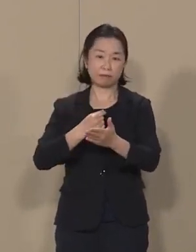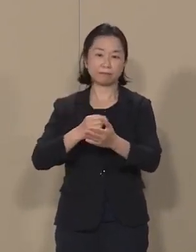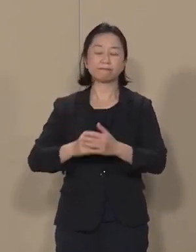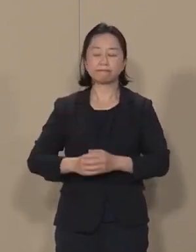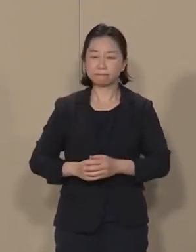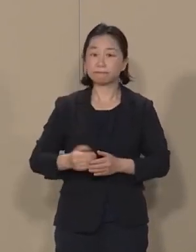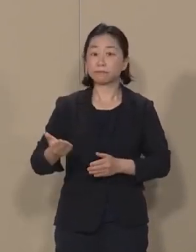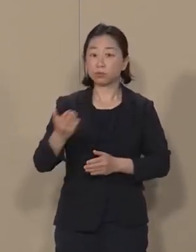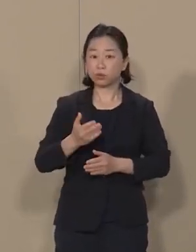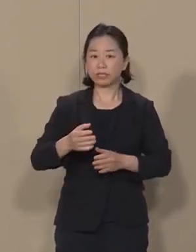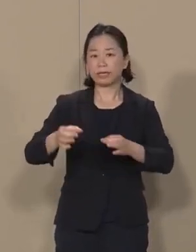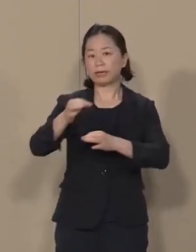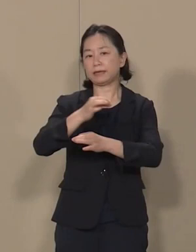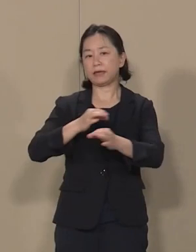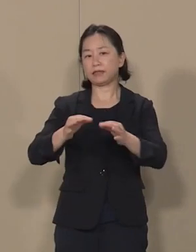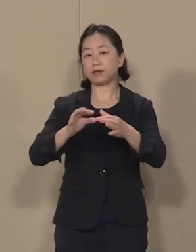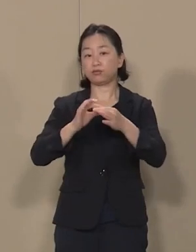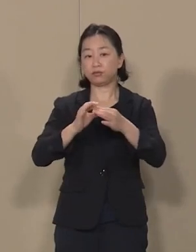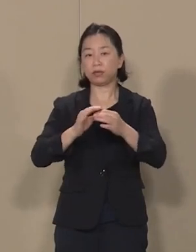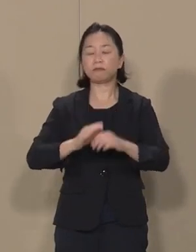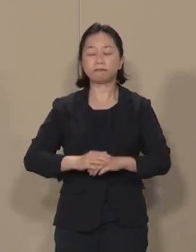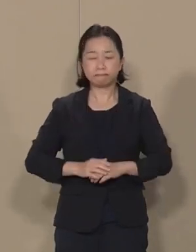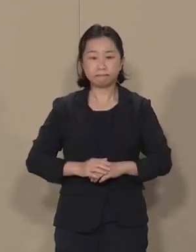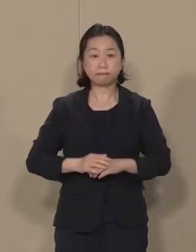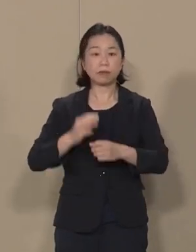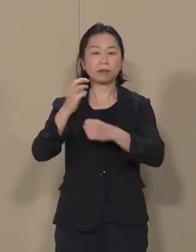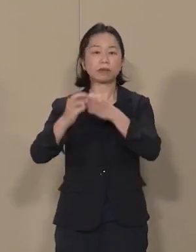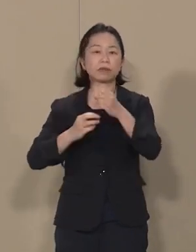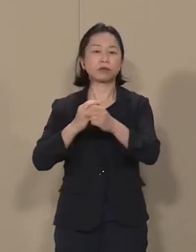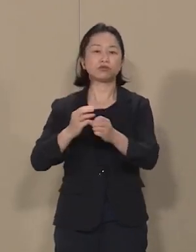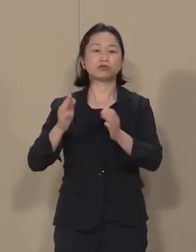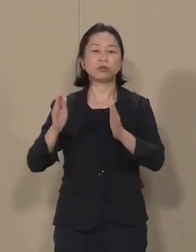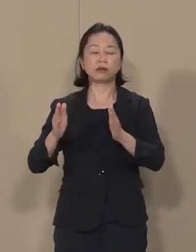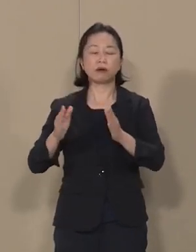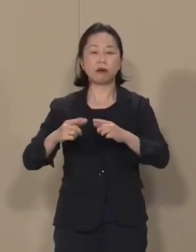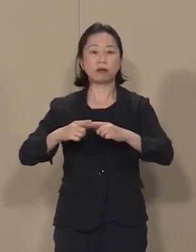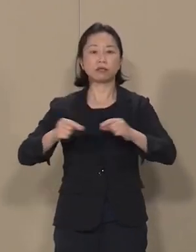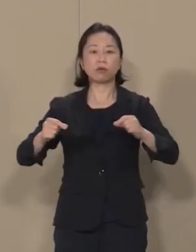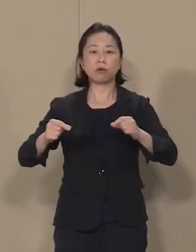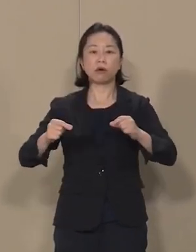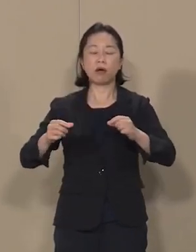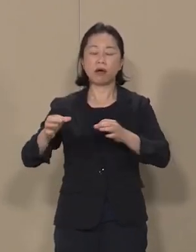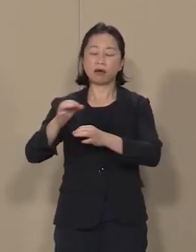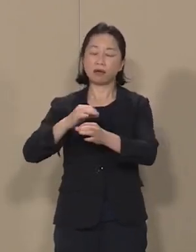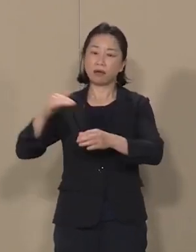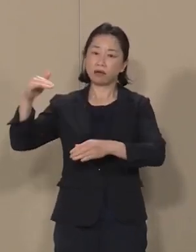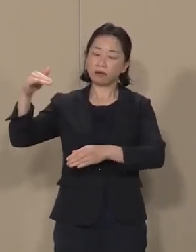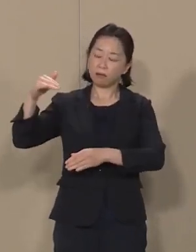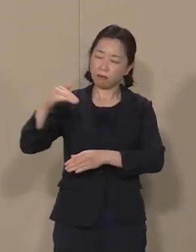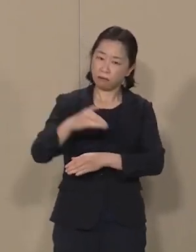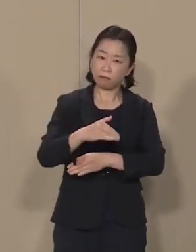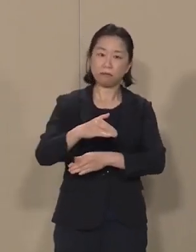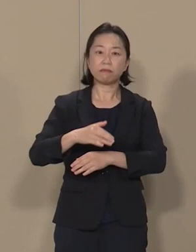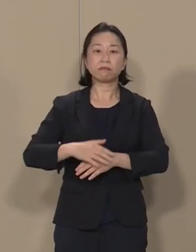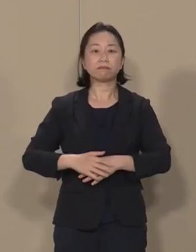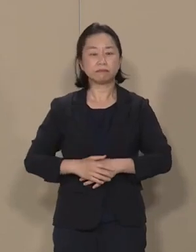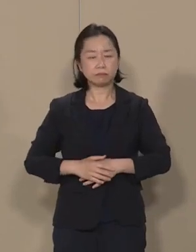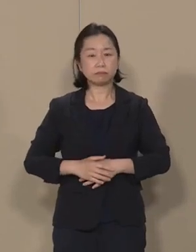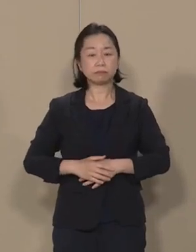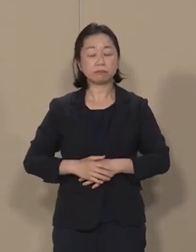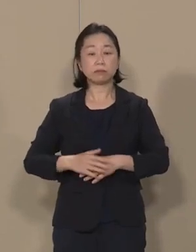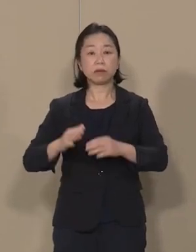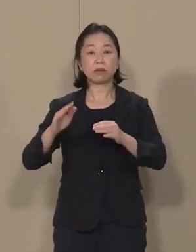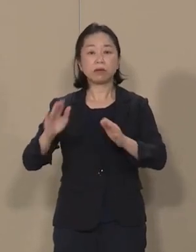です私たちはこの30年間日本がとんでもなく凋落していると感じていますこの間ほとんど